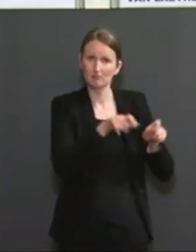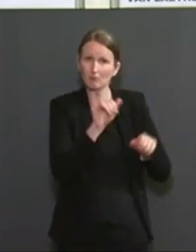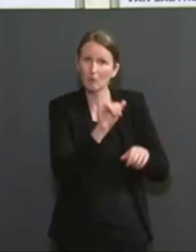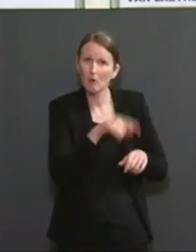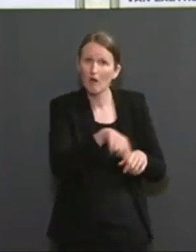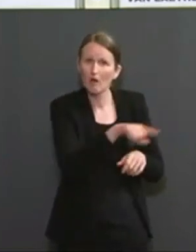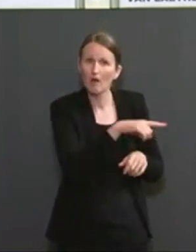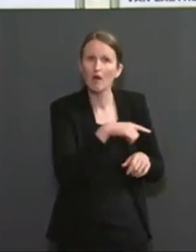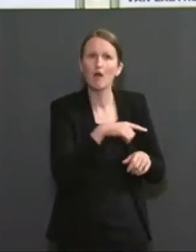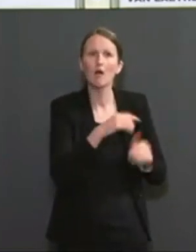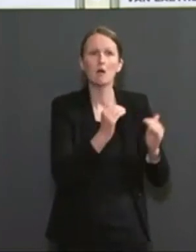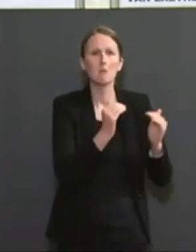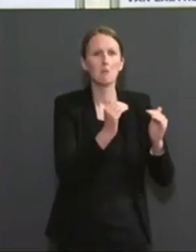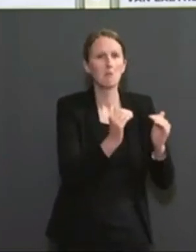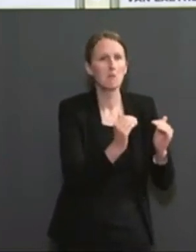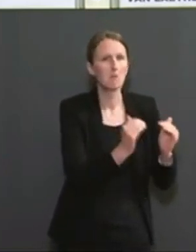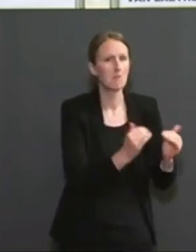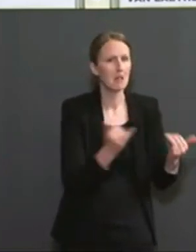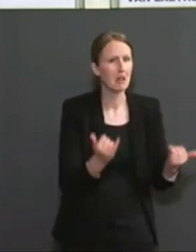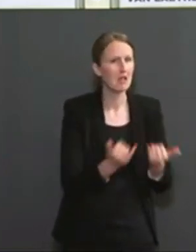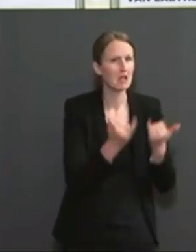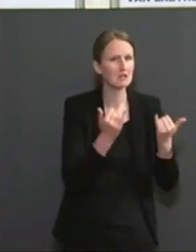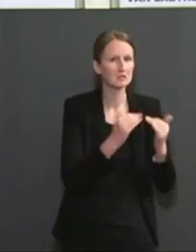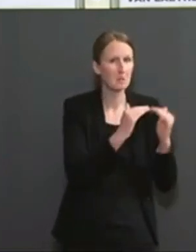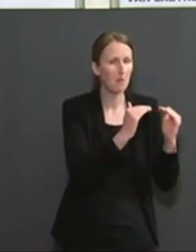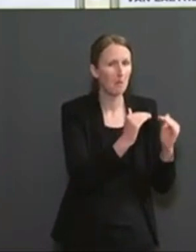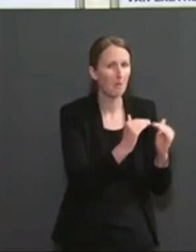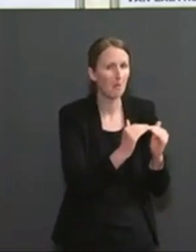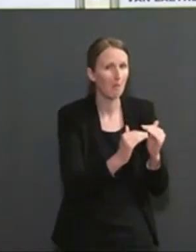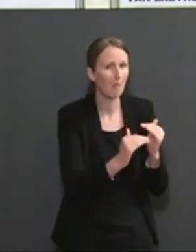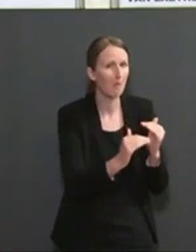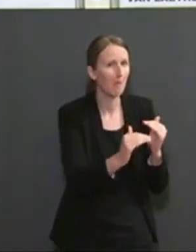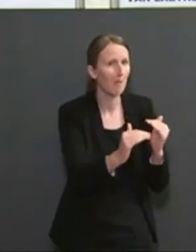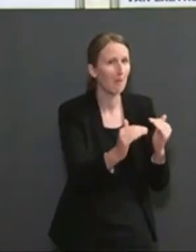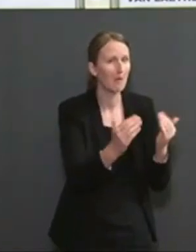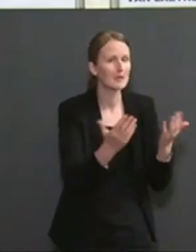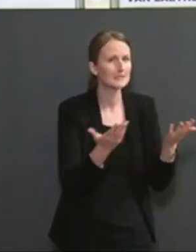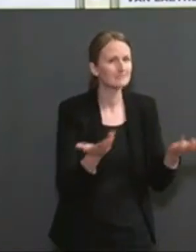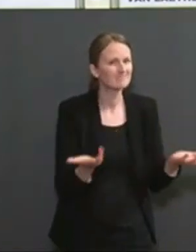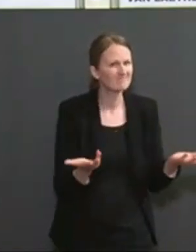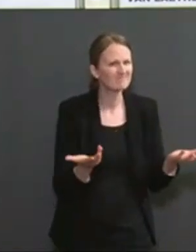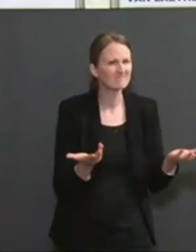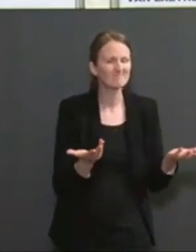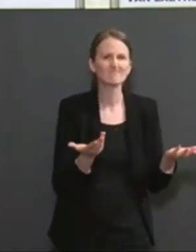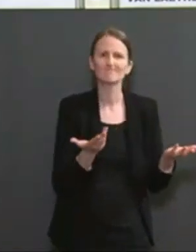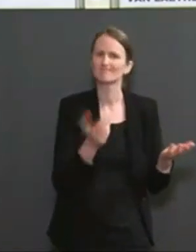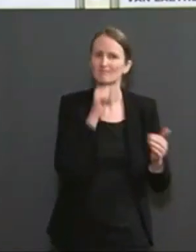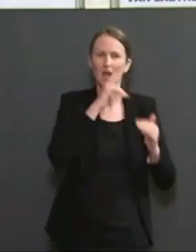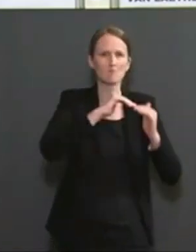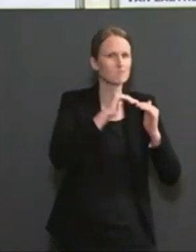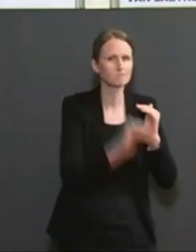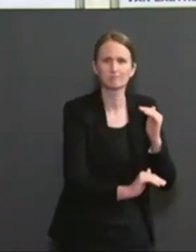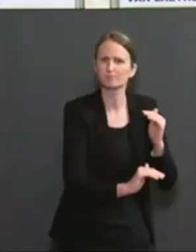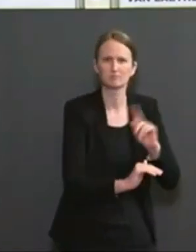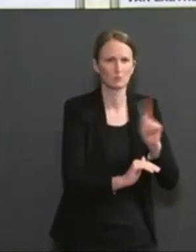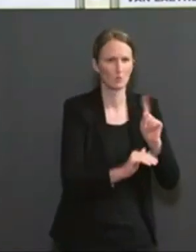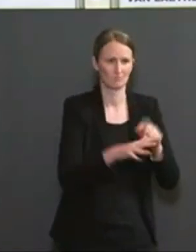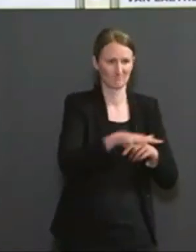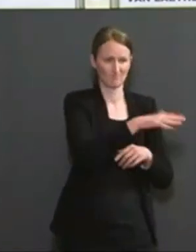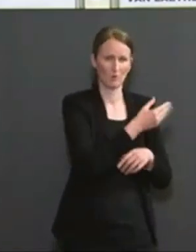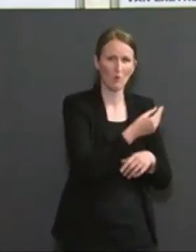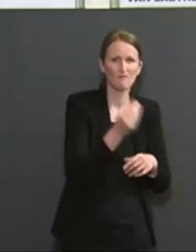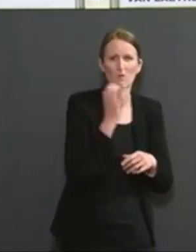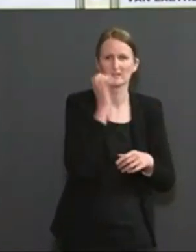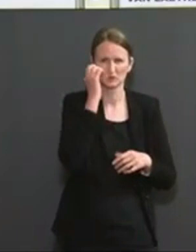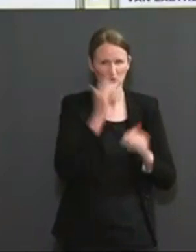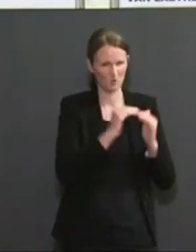ou à une stagnation de la diminution, donc chez les enfants et chez les adolescents. Ceci ne peut pas encore être lié